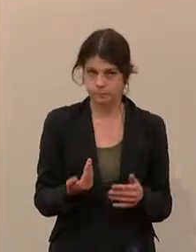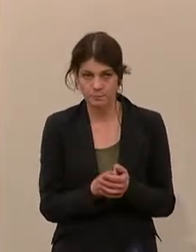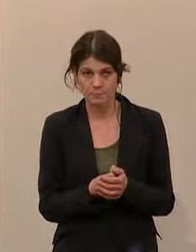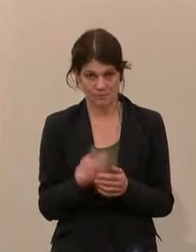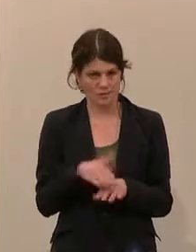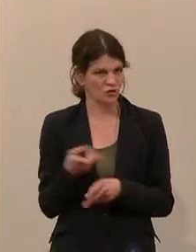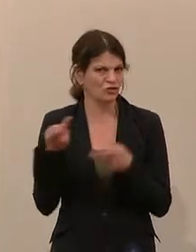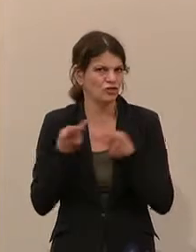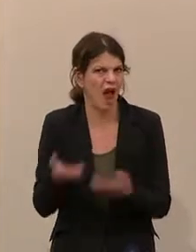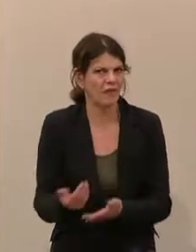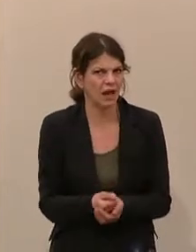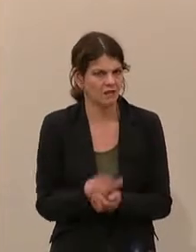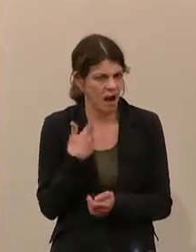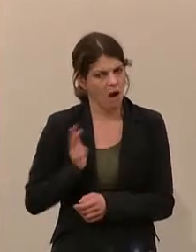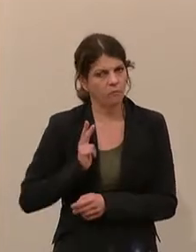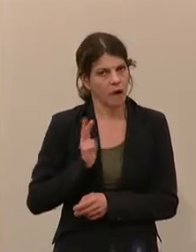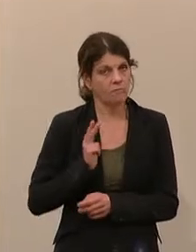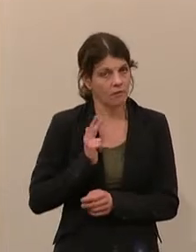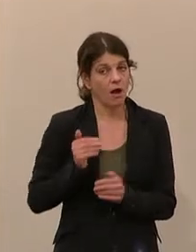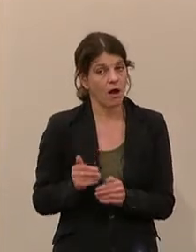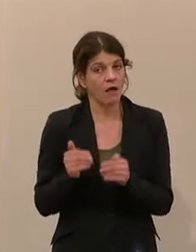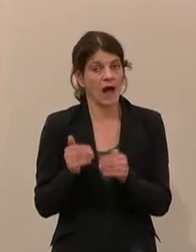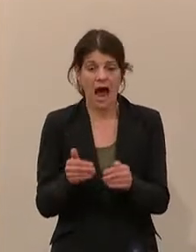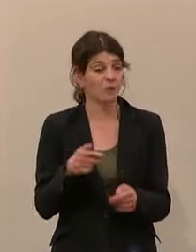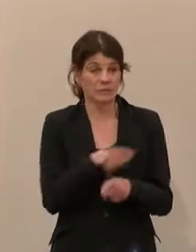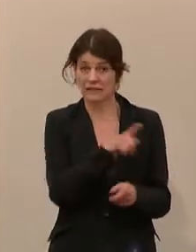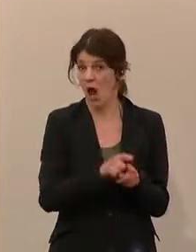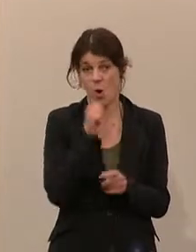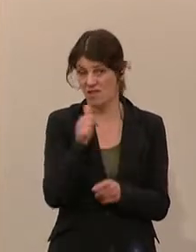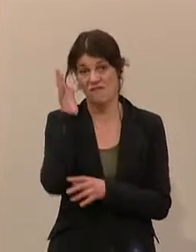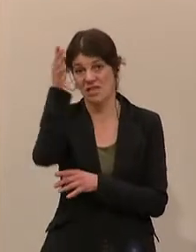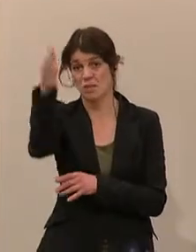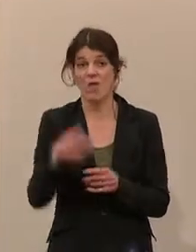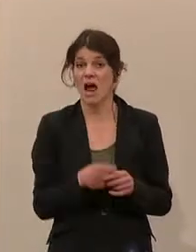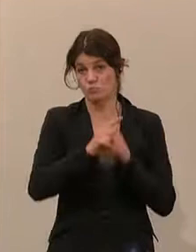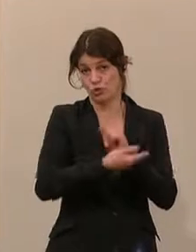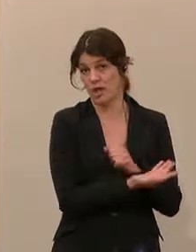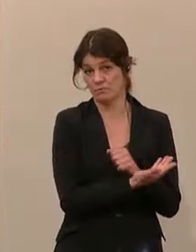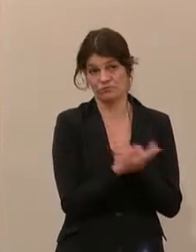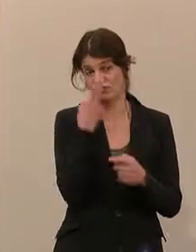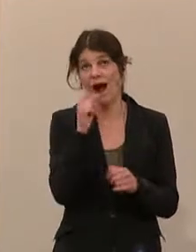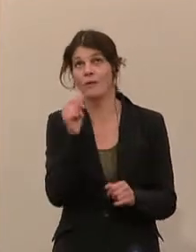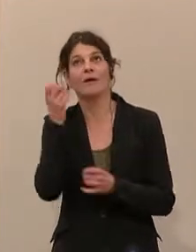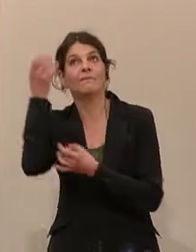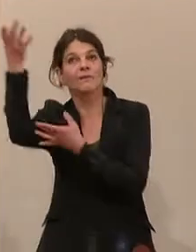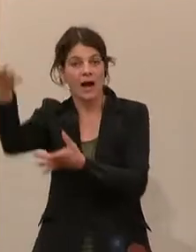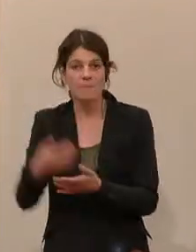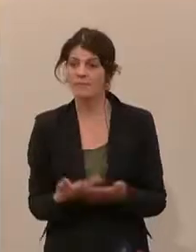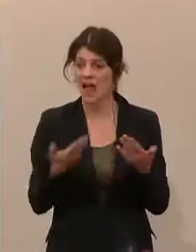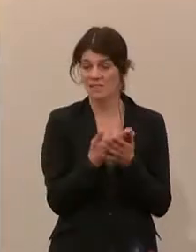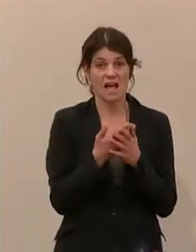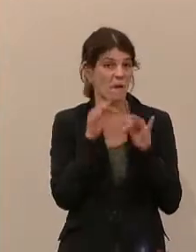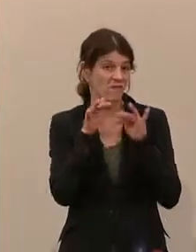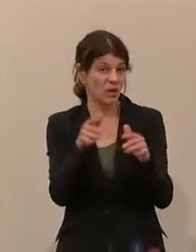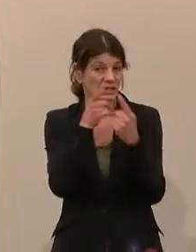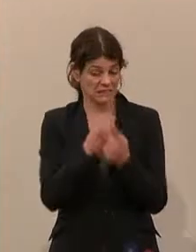scheint mir einfach schade zu sein, hier zuzuwarten. Und es ist vor allem kein visionäres Budget, das muss ich auch sagen. Vielleicht sind auch deshalb die Wirkungsziele so formuliert